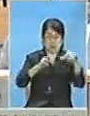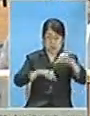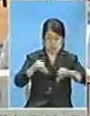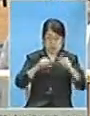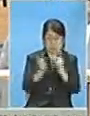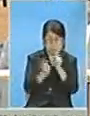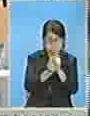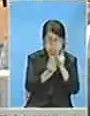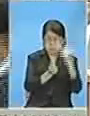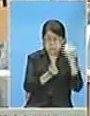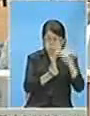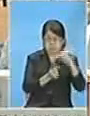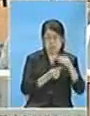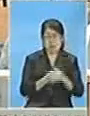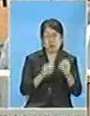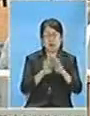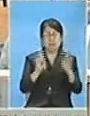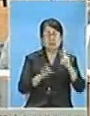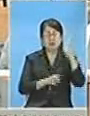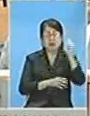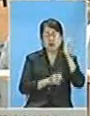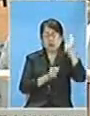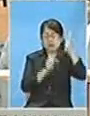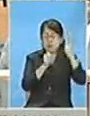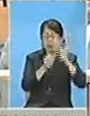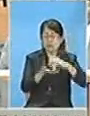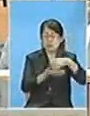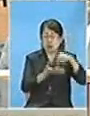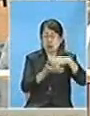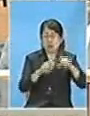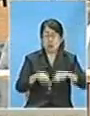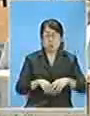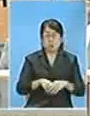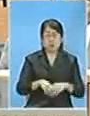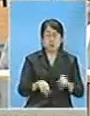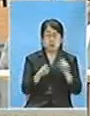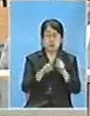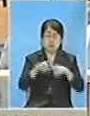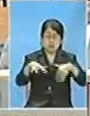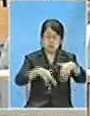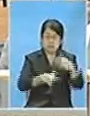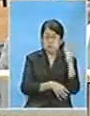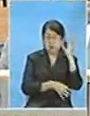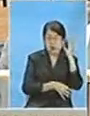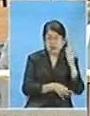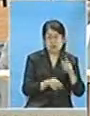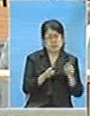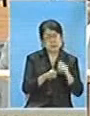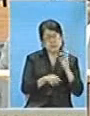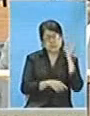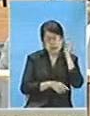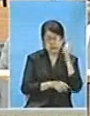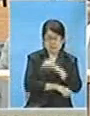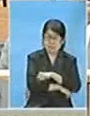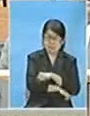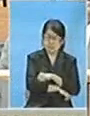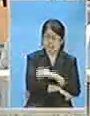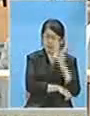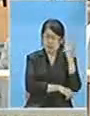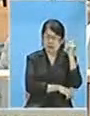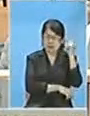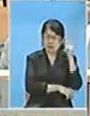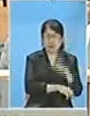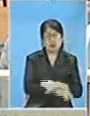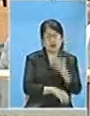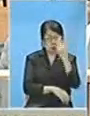ครับว่าเรื่องที่ท่านออกมาแถลงข่าวสร้างความสับสนให้เกิดขึ้นกับพี่น้องประชาชนทำไมท่านไม่เรียกกรุงเทพมหานคร